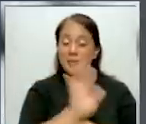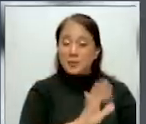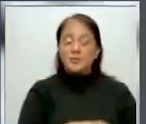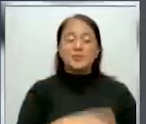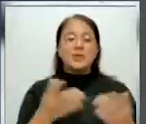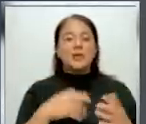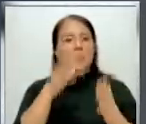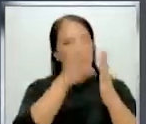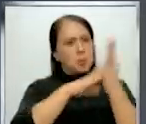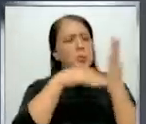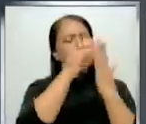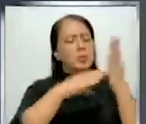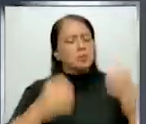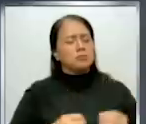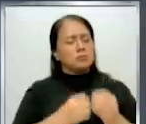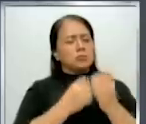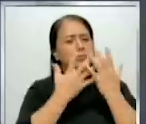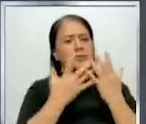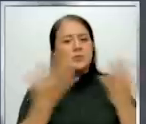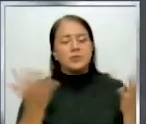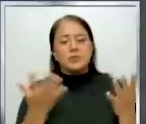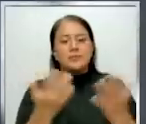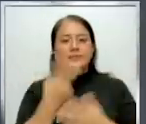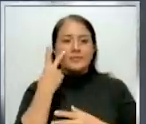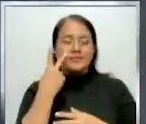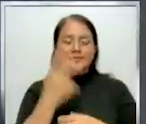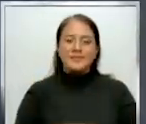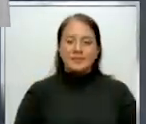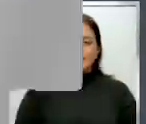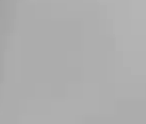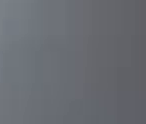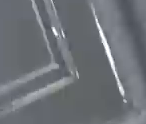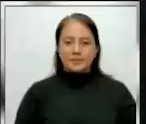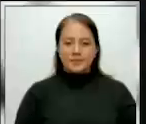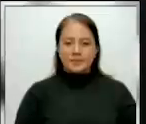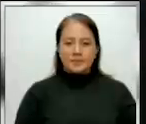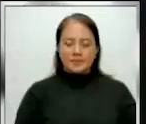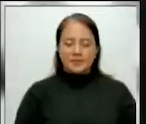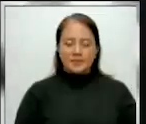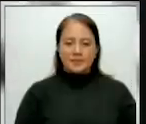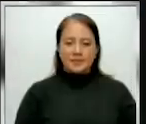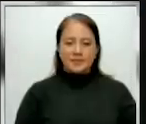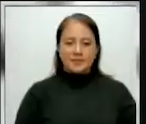at inspirasyon kahit sa drag. Yan ang chika ni Nelson Canlas.